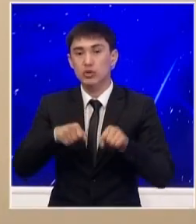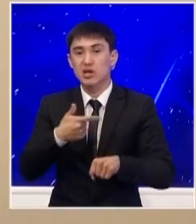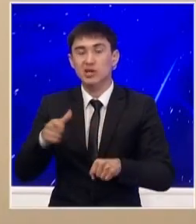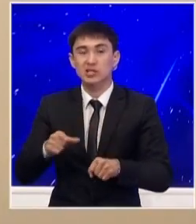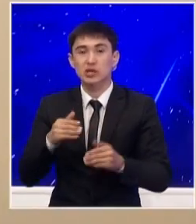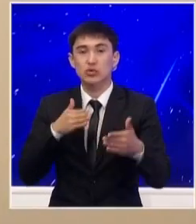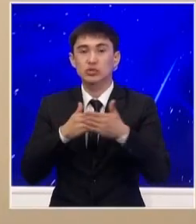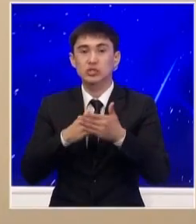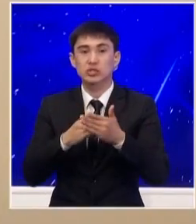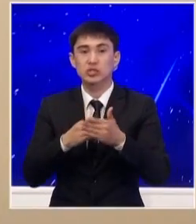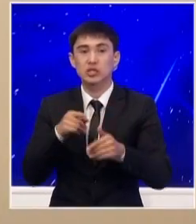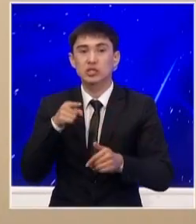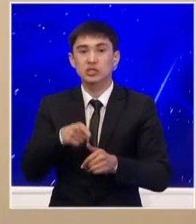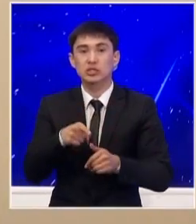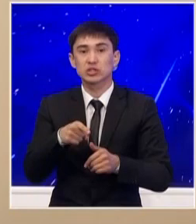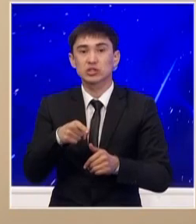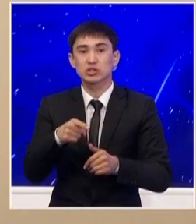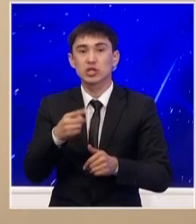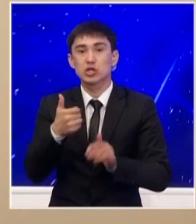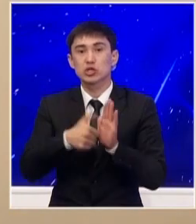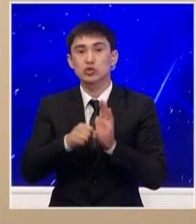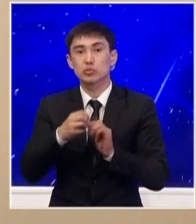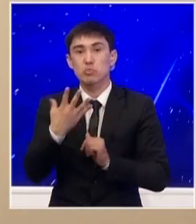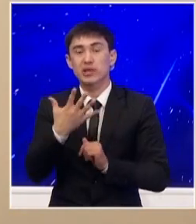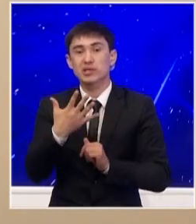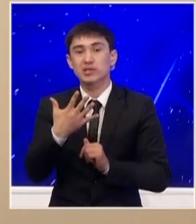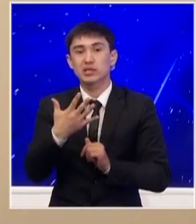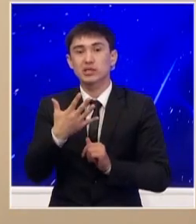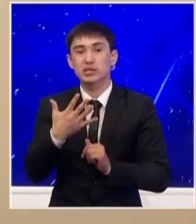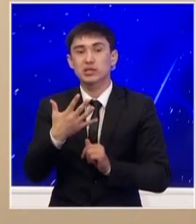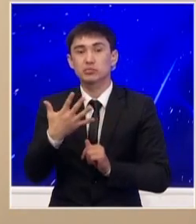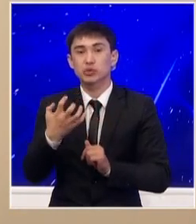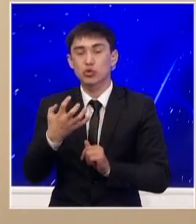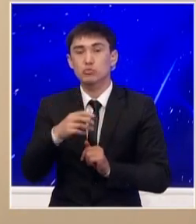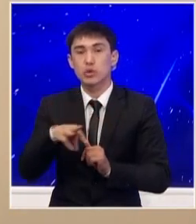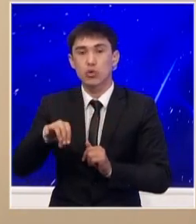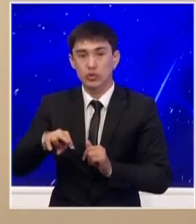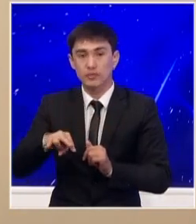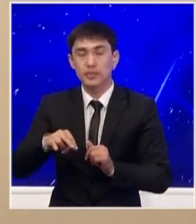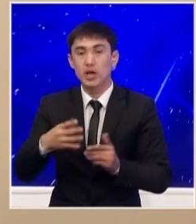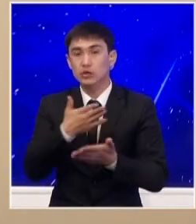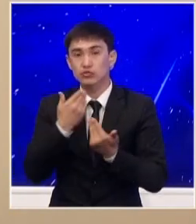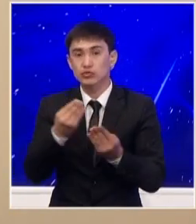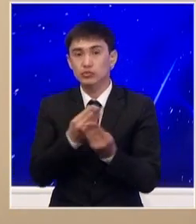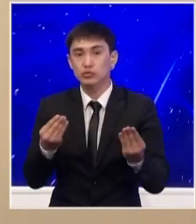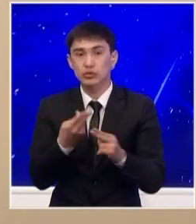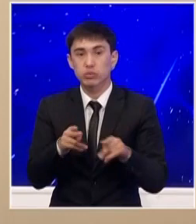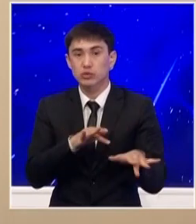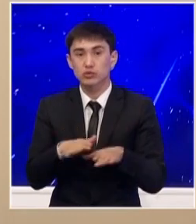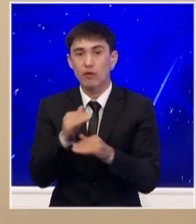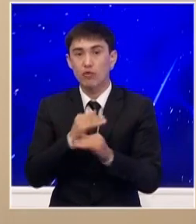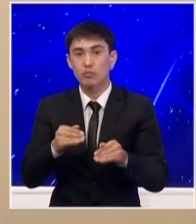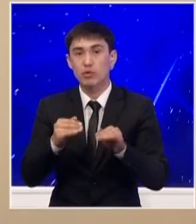долг не превышает 1600 МРП, то есть 5,5 миллионов. Еще одно условие – отсутствие имущества. Эта процедура можно оформить, не